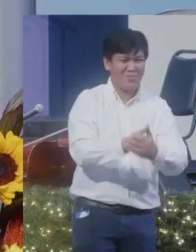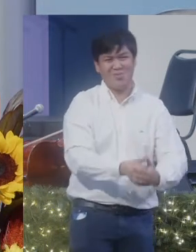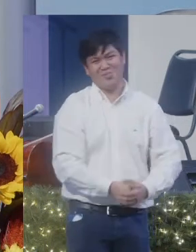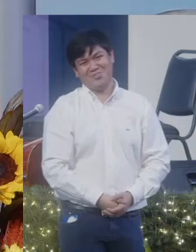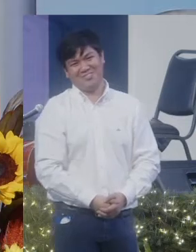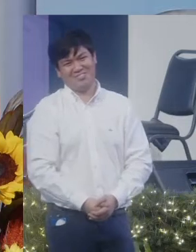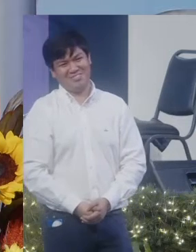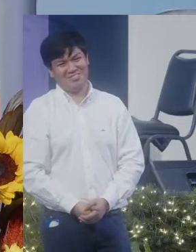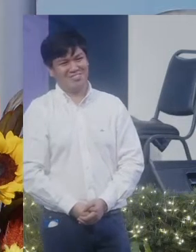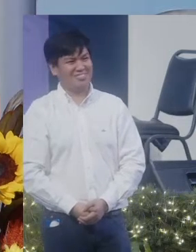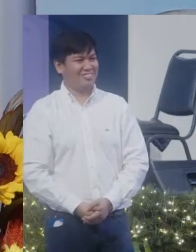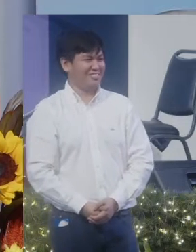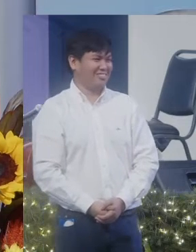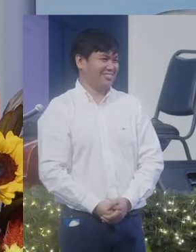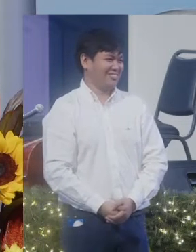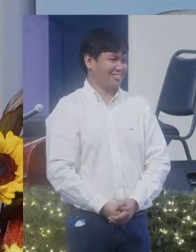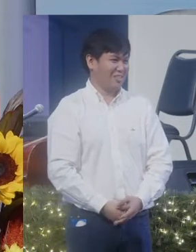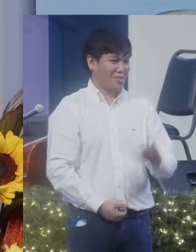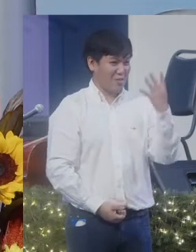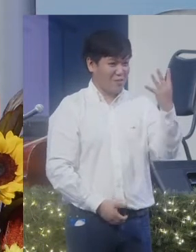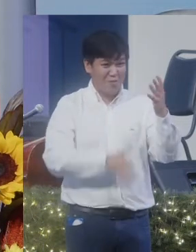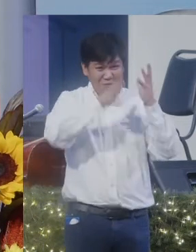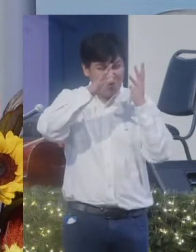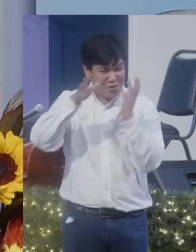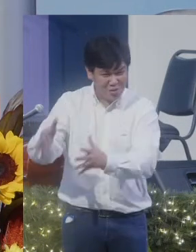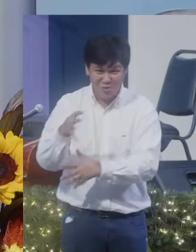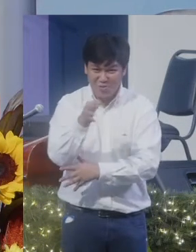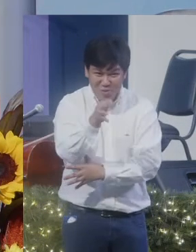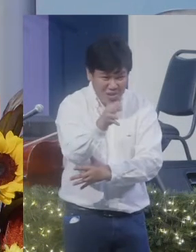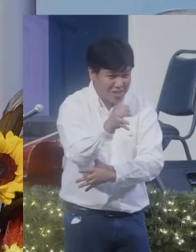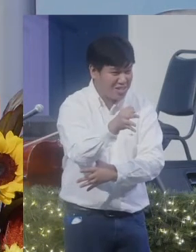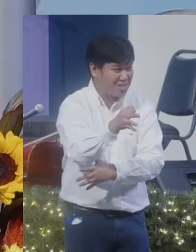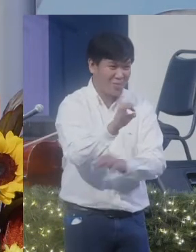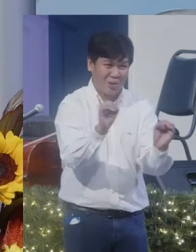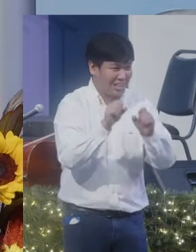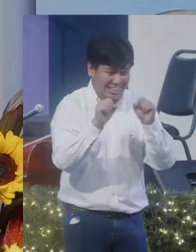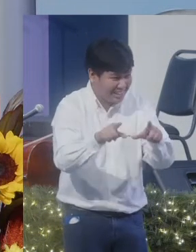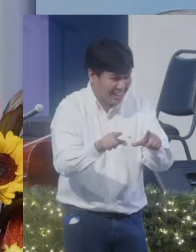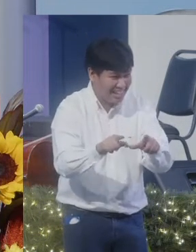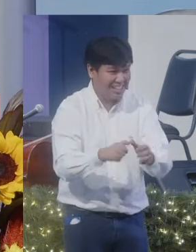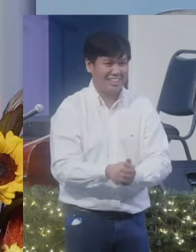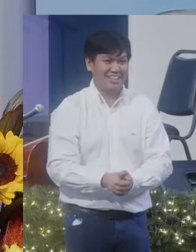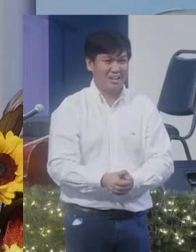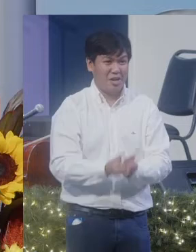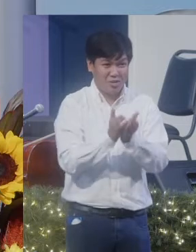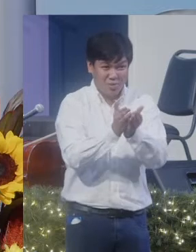They left everything! Iniwanan nila ang lahat